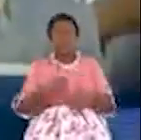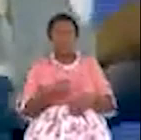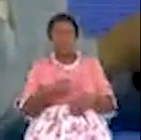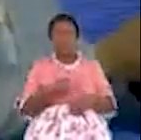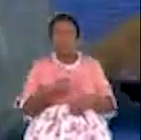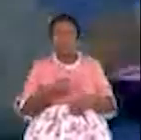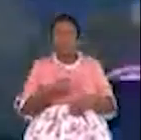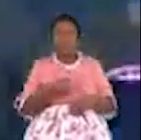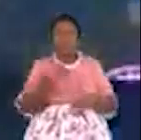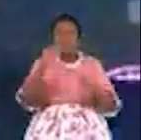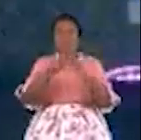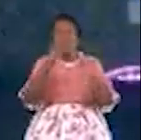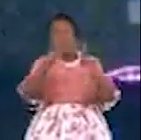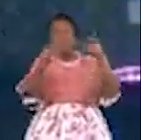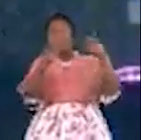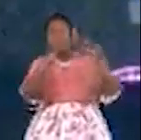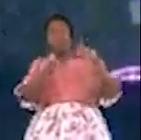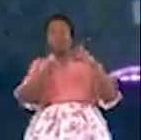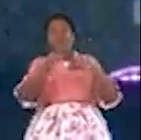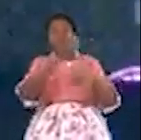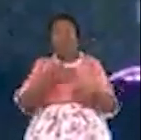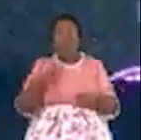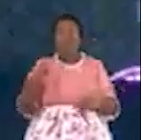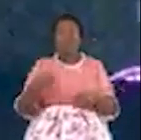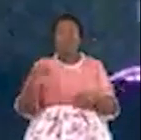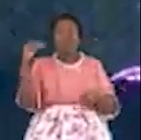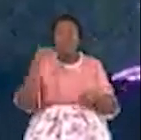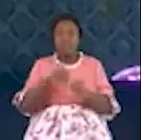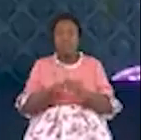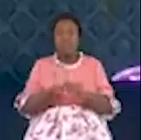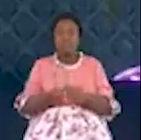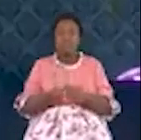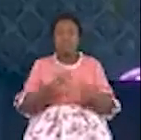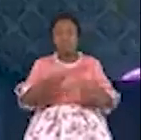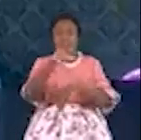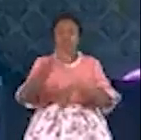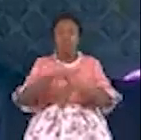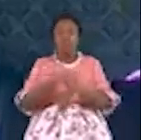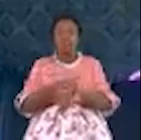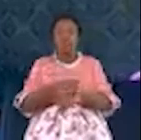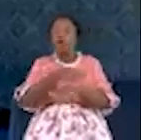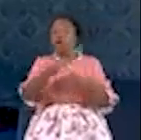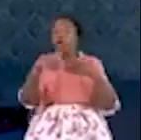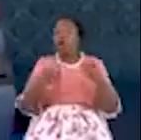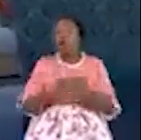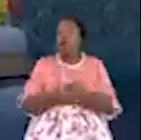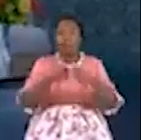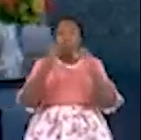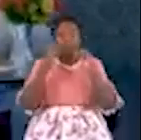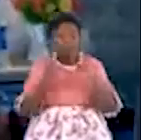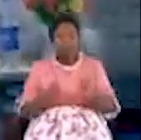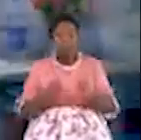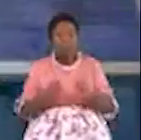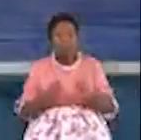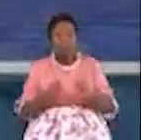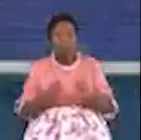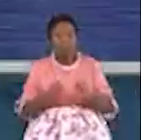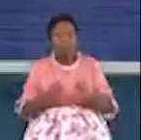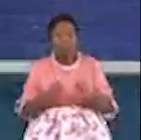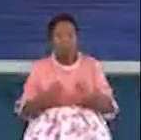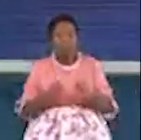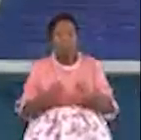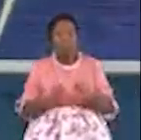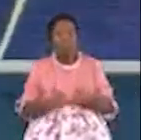n'eluigwe na n'elu ụwa. Ike niile nke nọ n'ime